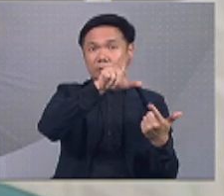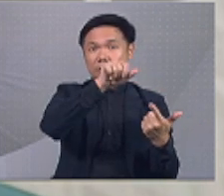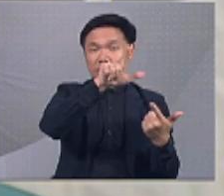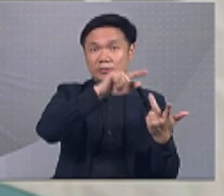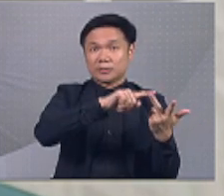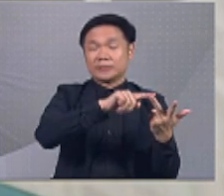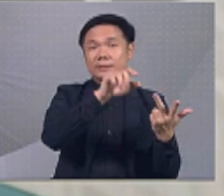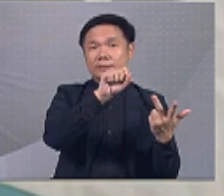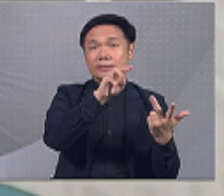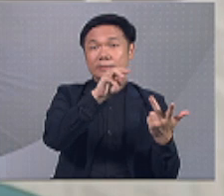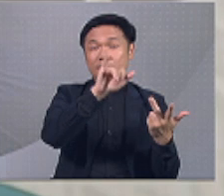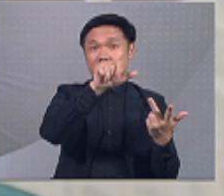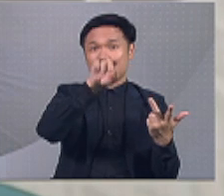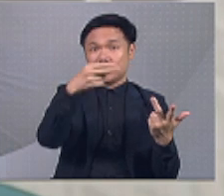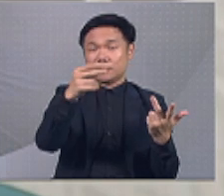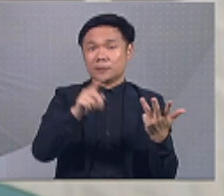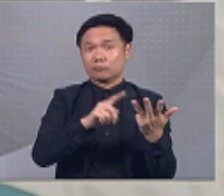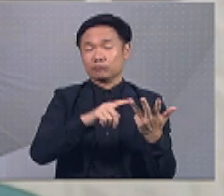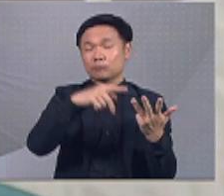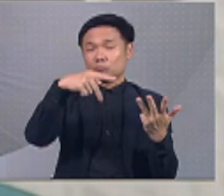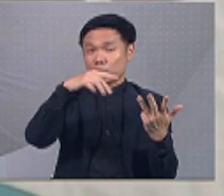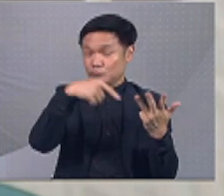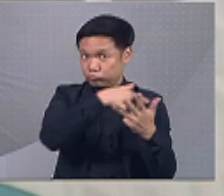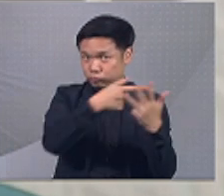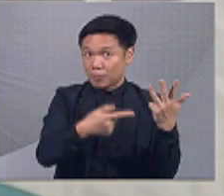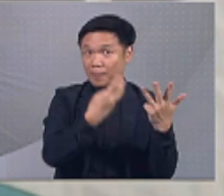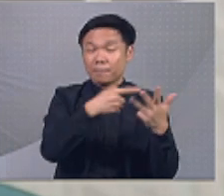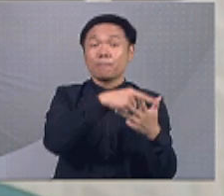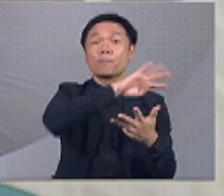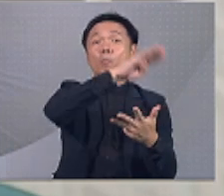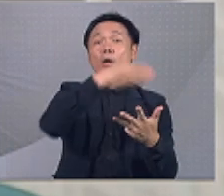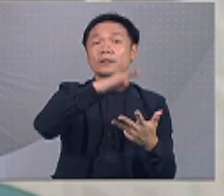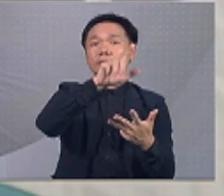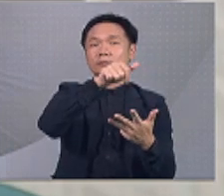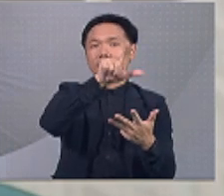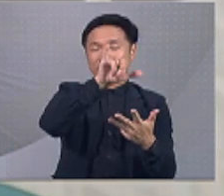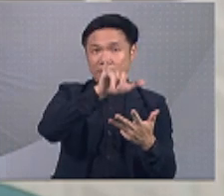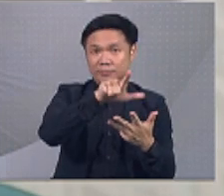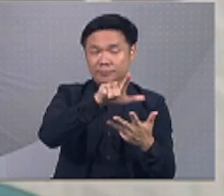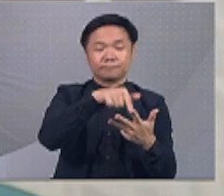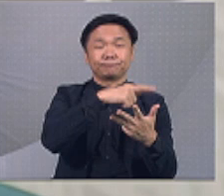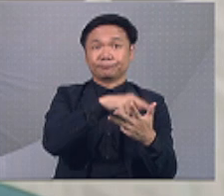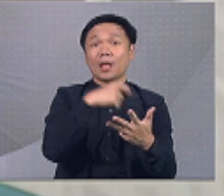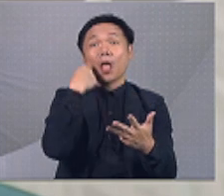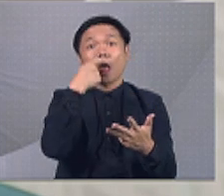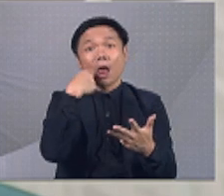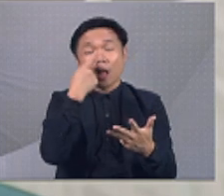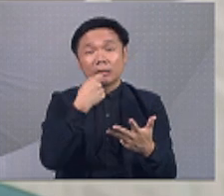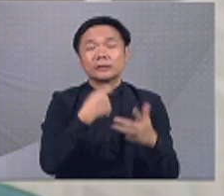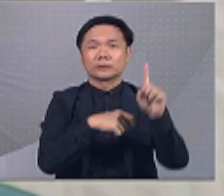adalah specific Words Depot tahanan Bukit Jalil jumlah sampel yang diambil